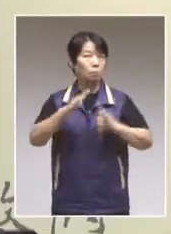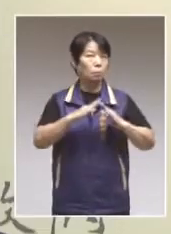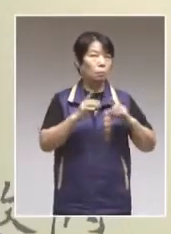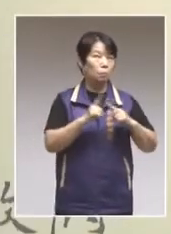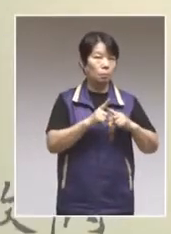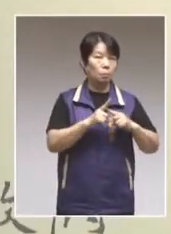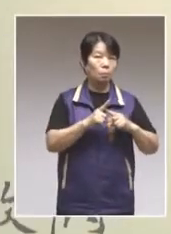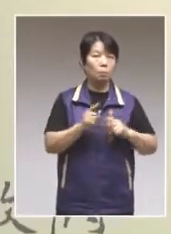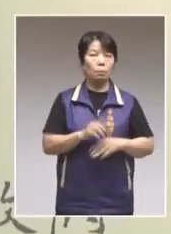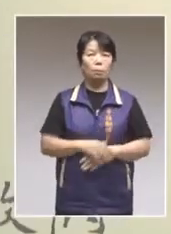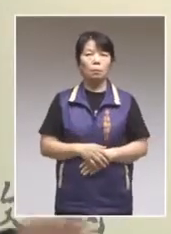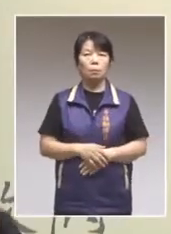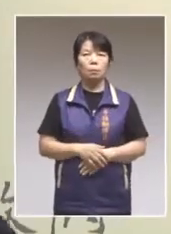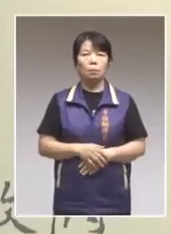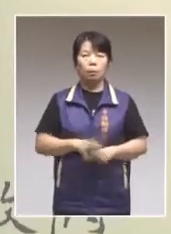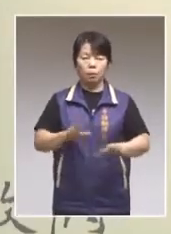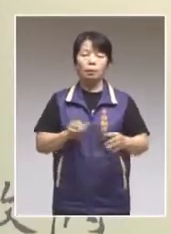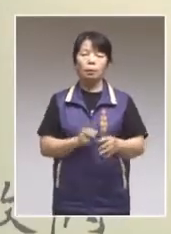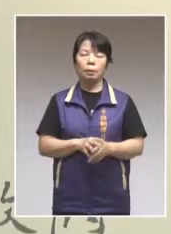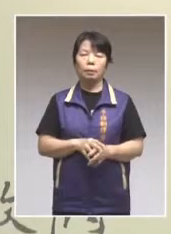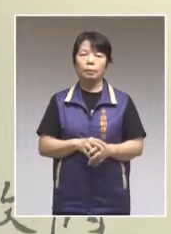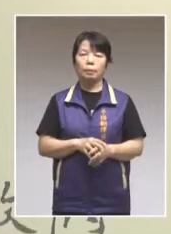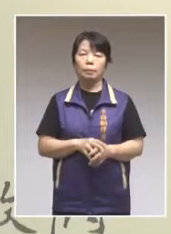一些统计对象。